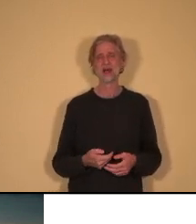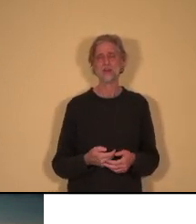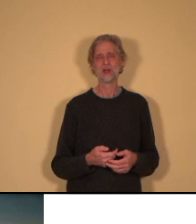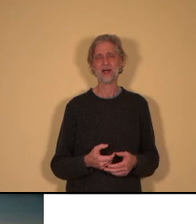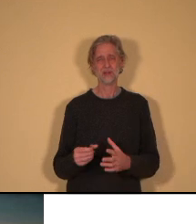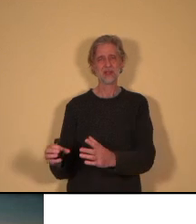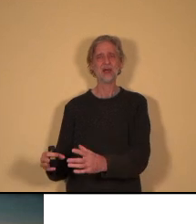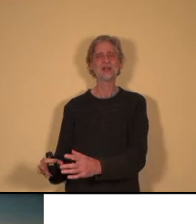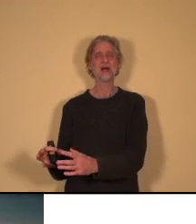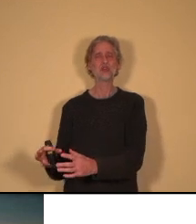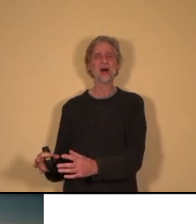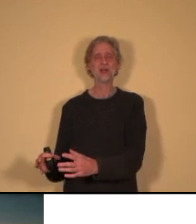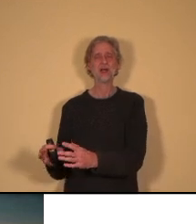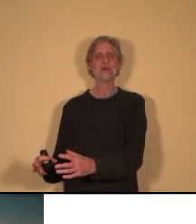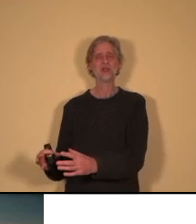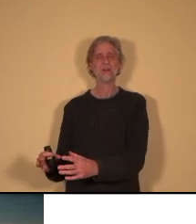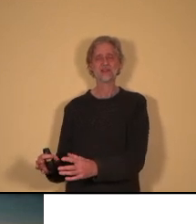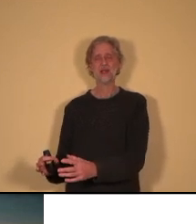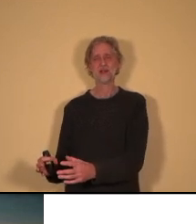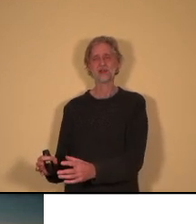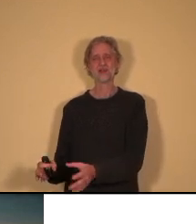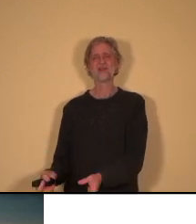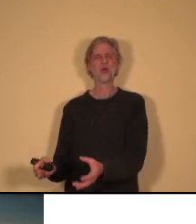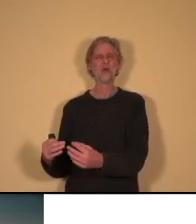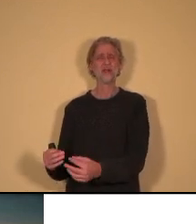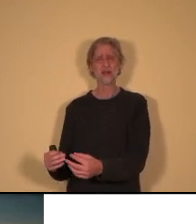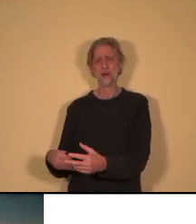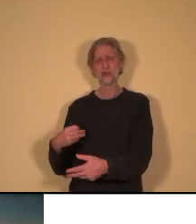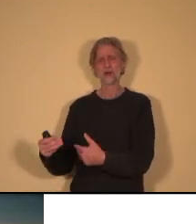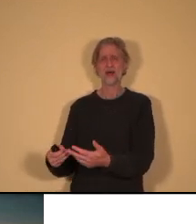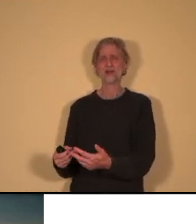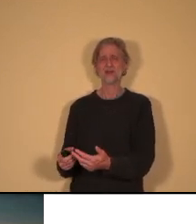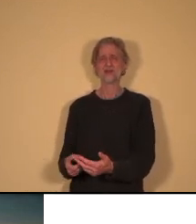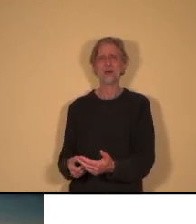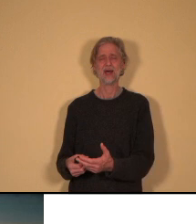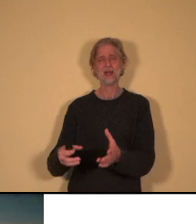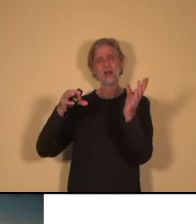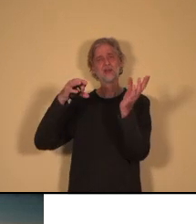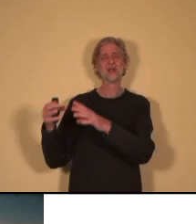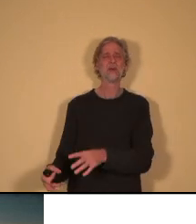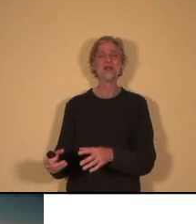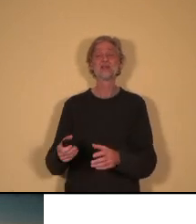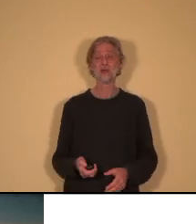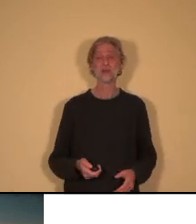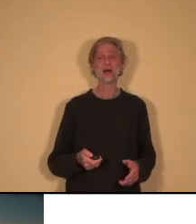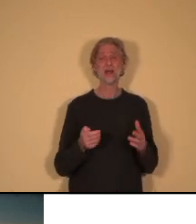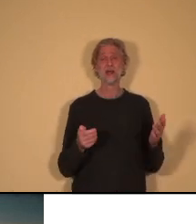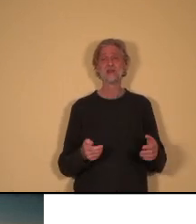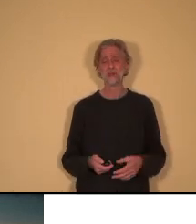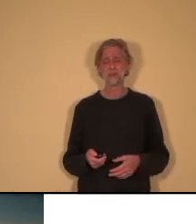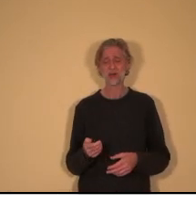diese Carbonate werden direkt da gespeichert, wo der Basalt ist. Das heißt, ich hole den nicht raus und lagere CO2 ein. Ich bringe das